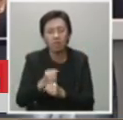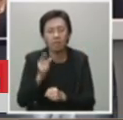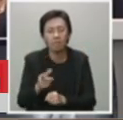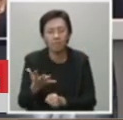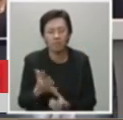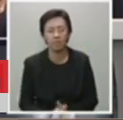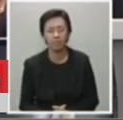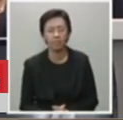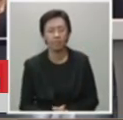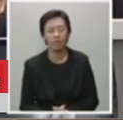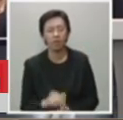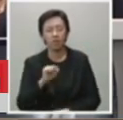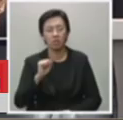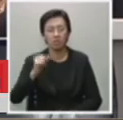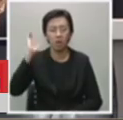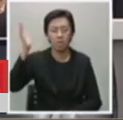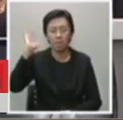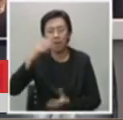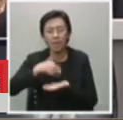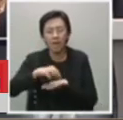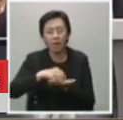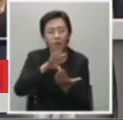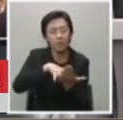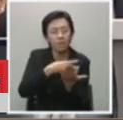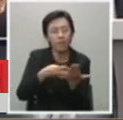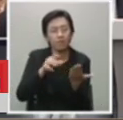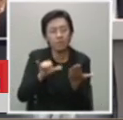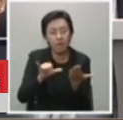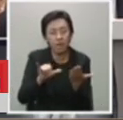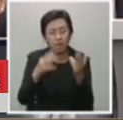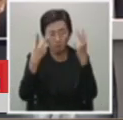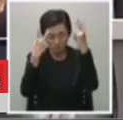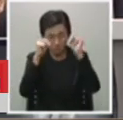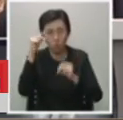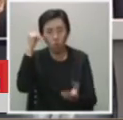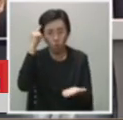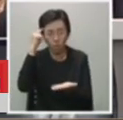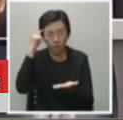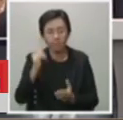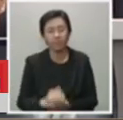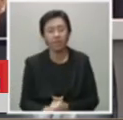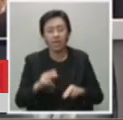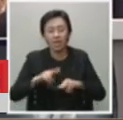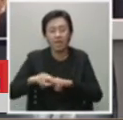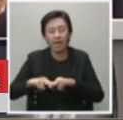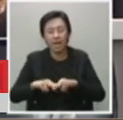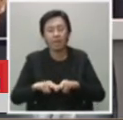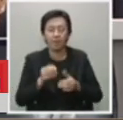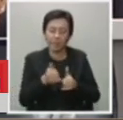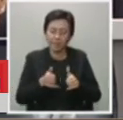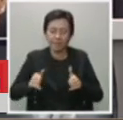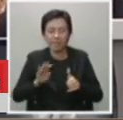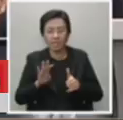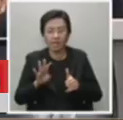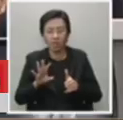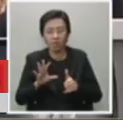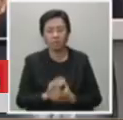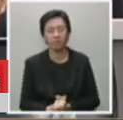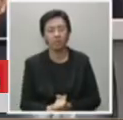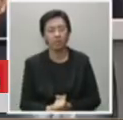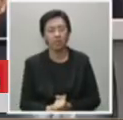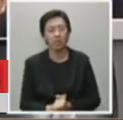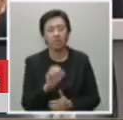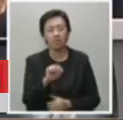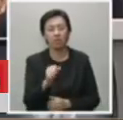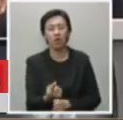กอภิปรายไปแล้วครับเวลาเขามารายงานยุทธศาสตร์ท่านนายกทราบไหมครับเขานั่งกัน 4-5 คนบนบัลลังก์นี่นะสภาผู้แทนราษฎรก็ถ